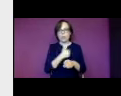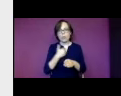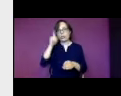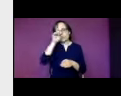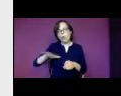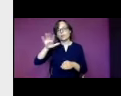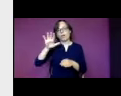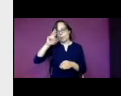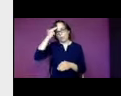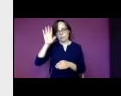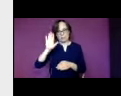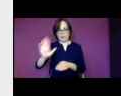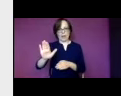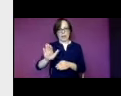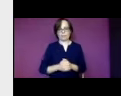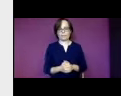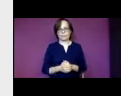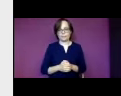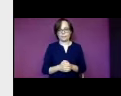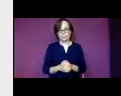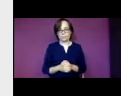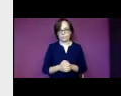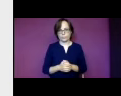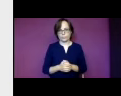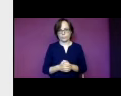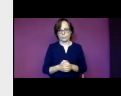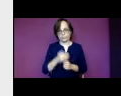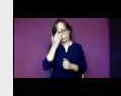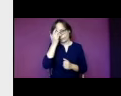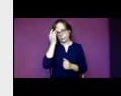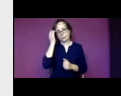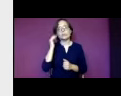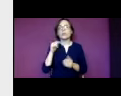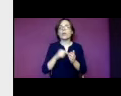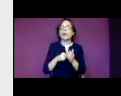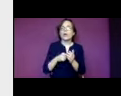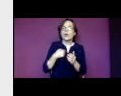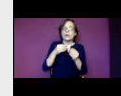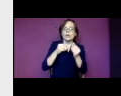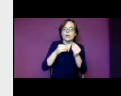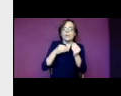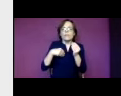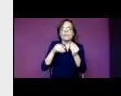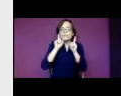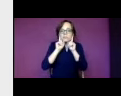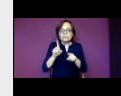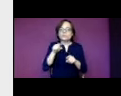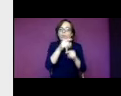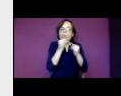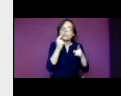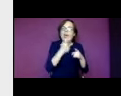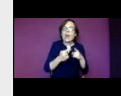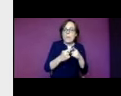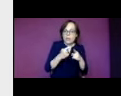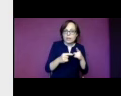I przechodzimy przez takie elementy, które więcej nam mówią nawet nie o wsi, a bardziej o mieście. Bo Wieśland tak